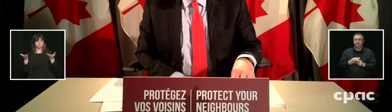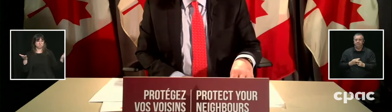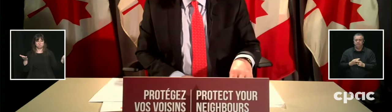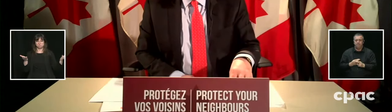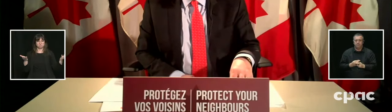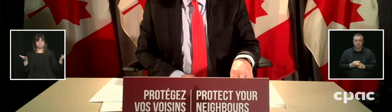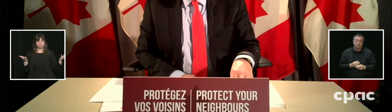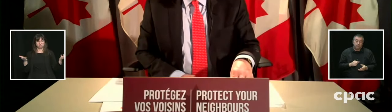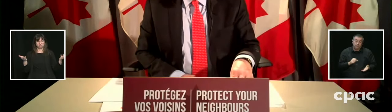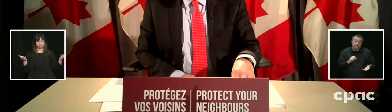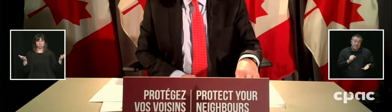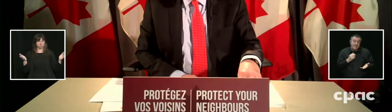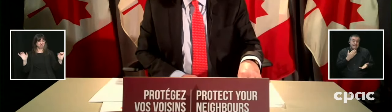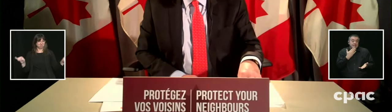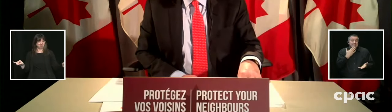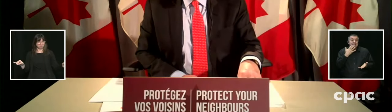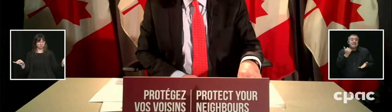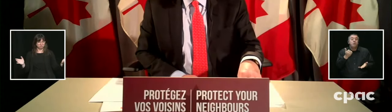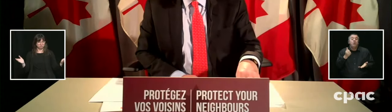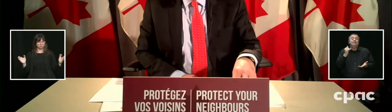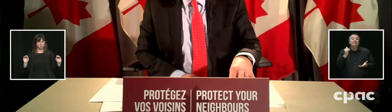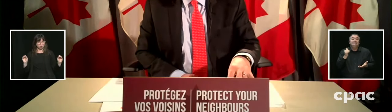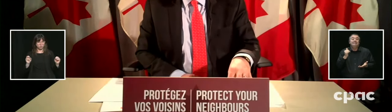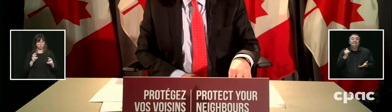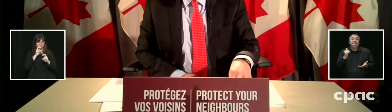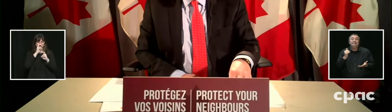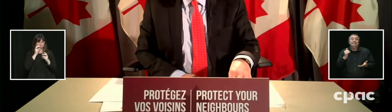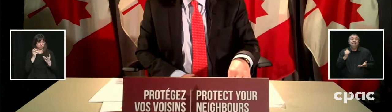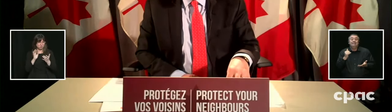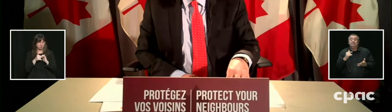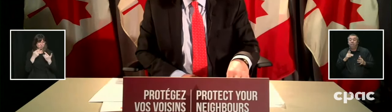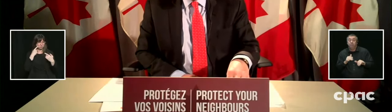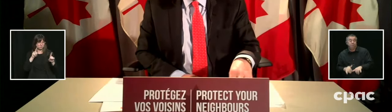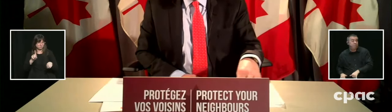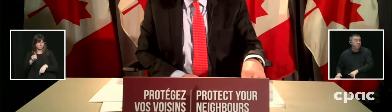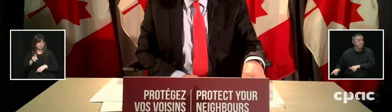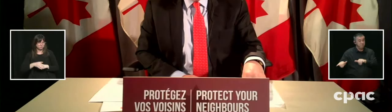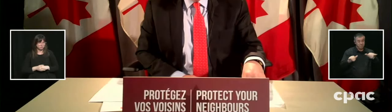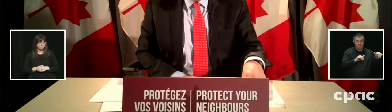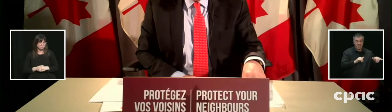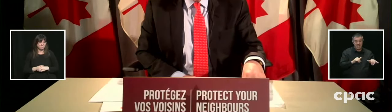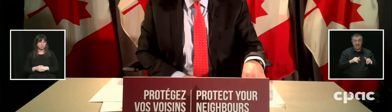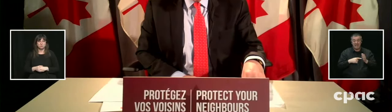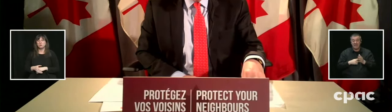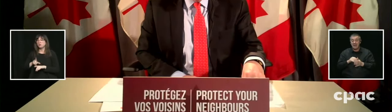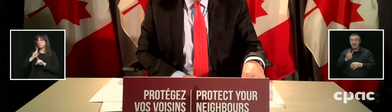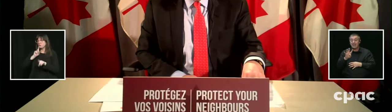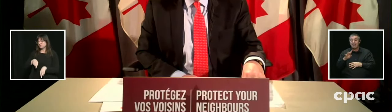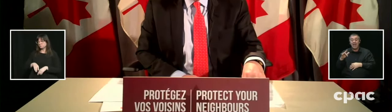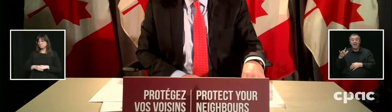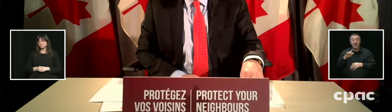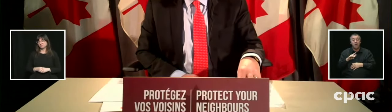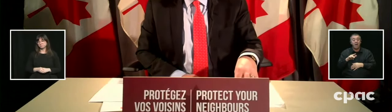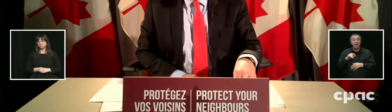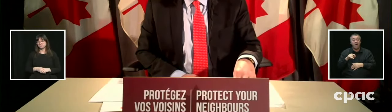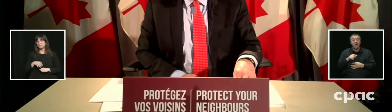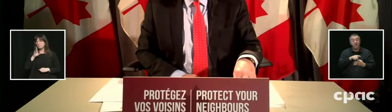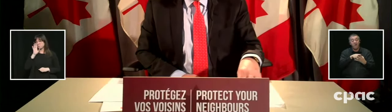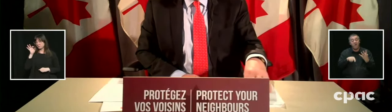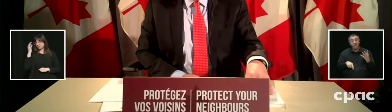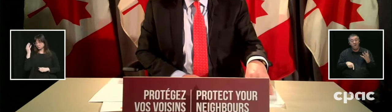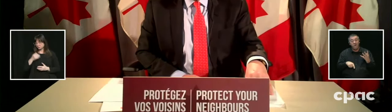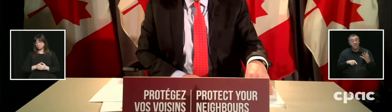Évidemment, c'est mieux si on a les mêmes mesures, par exemple, aux quatre aéroports qui ont été désignés